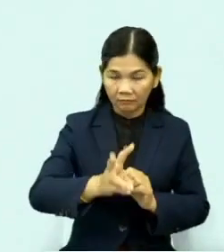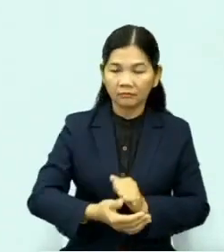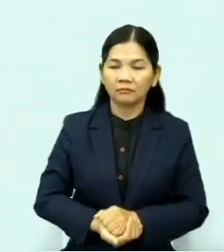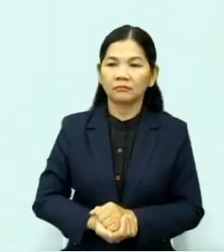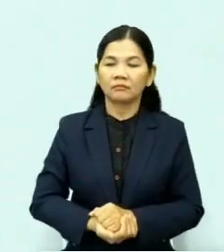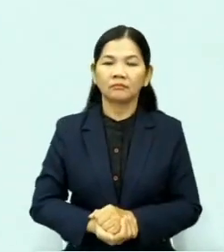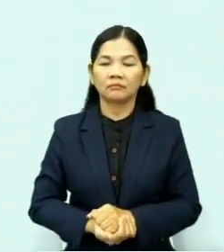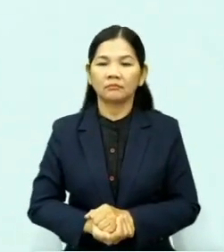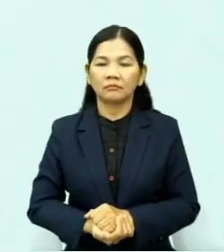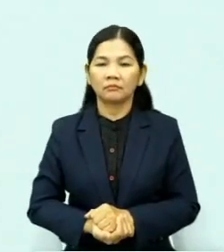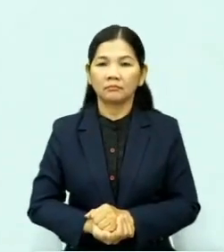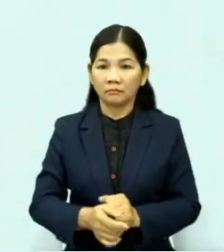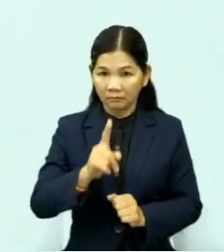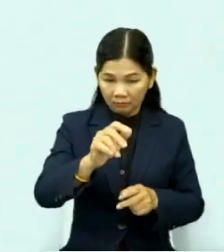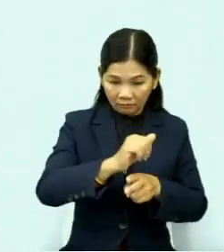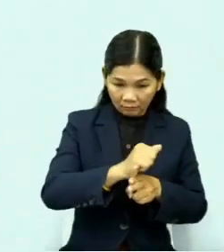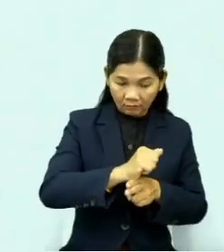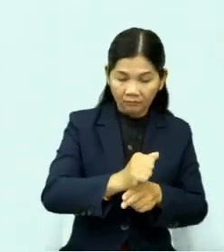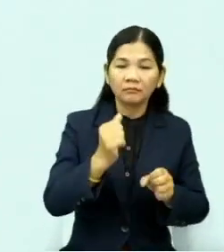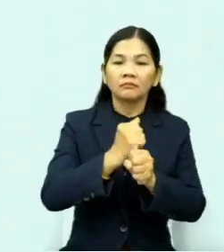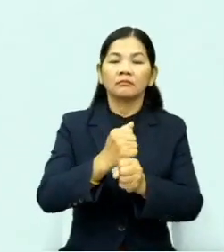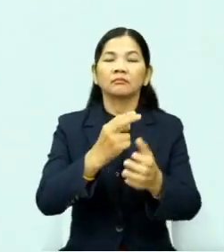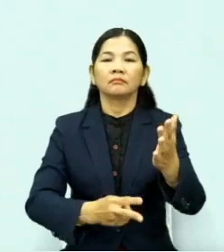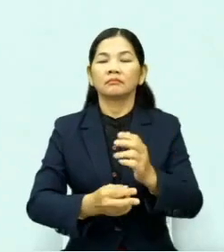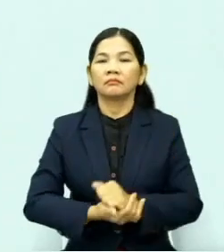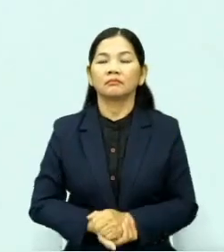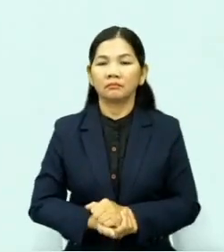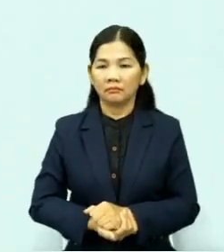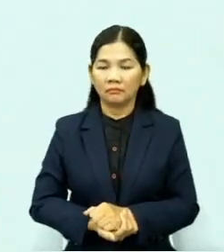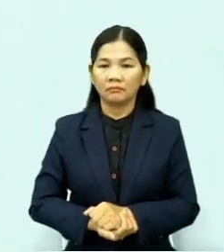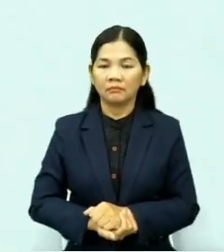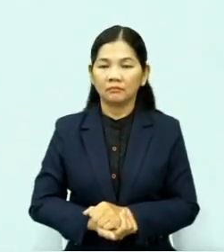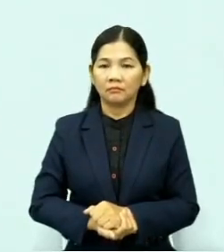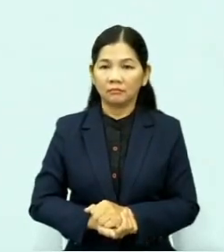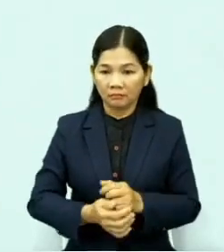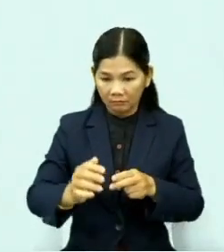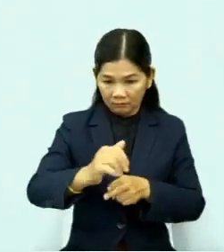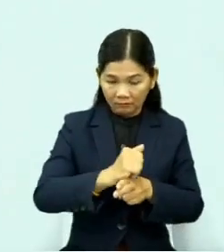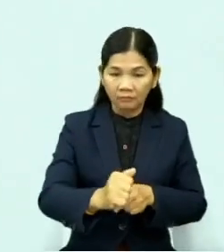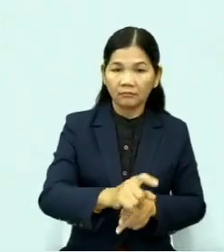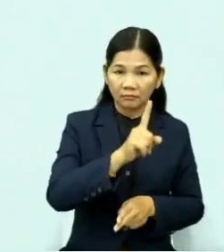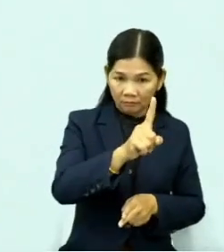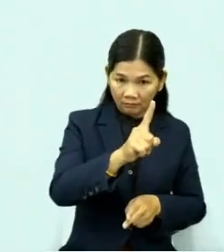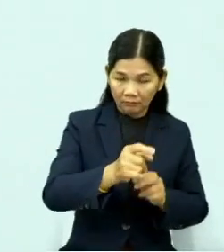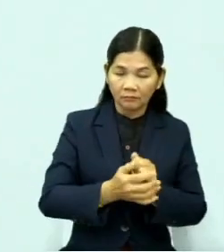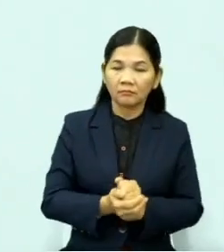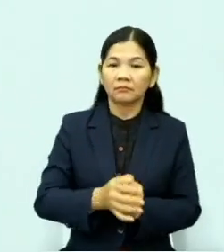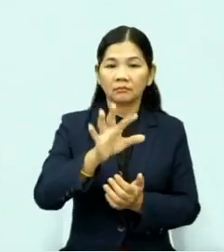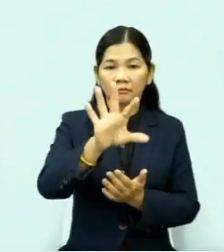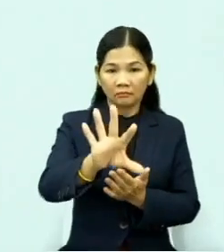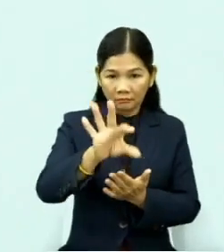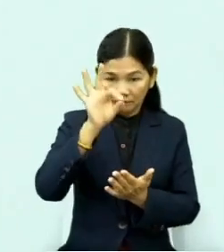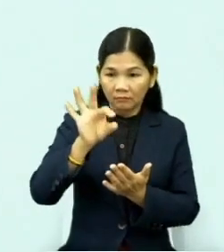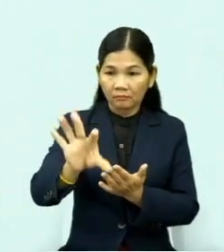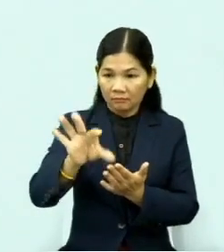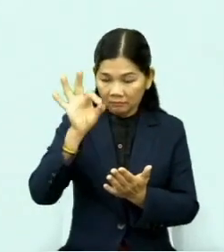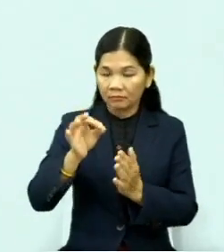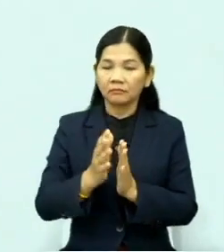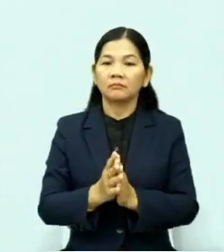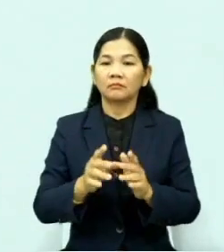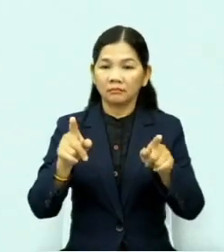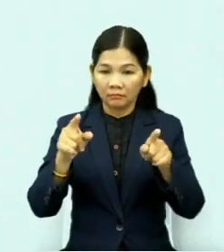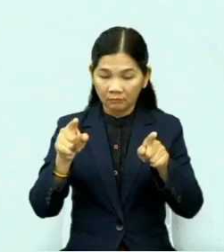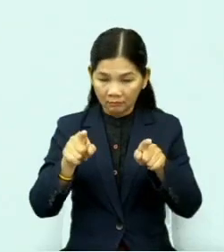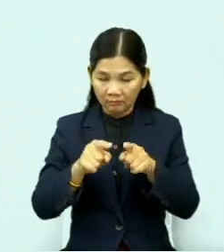យកូនមើលលំហាត់ទី1មើលតើគេឲ្យកូនធ្វើអ្វីទៅកូនចាក្នុងលំហាត់ទី1គឺគេឲ្យកូនស្រង់ចាស្រង់បដិស